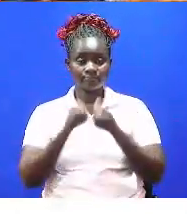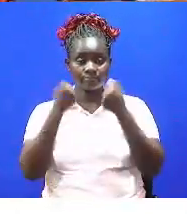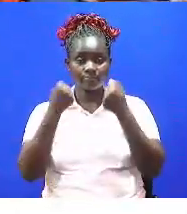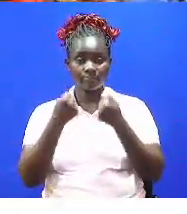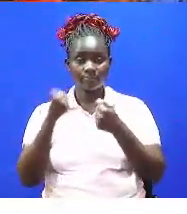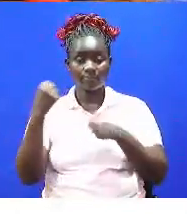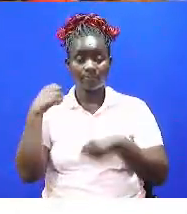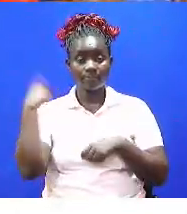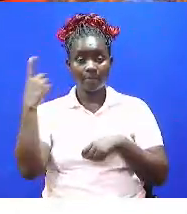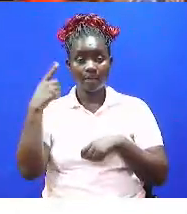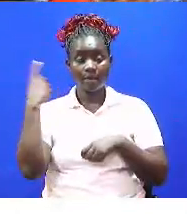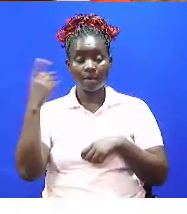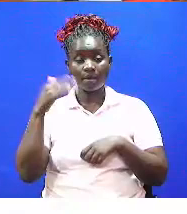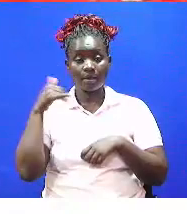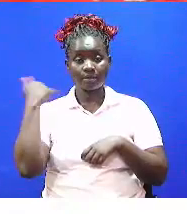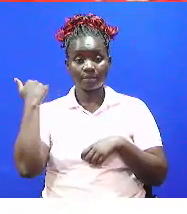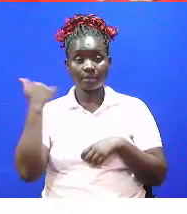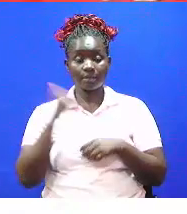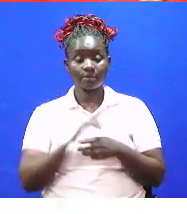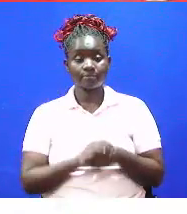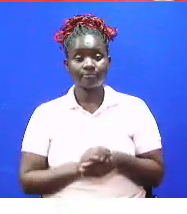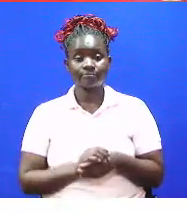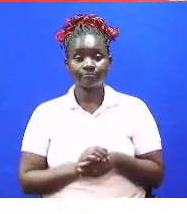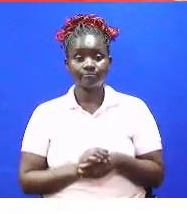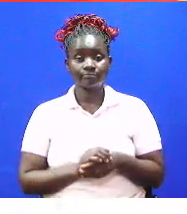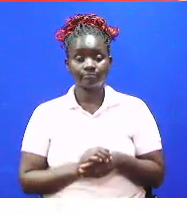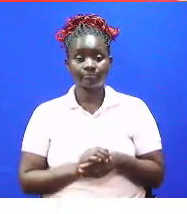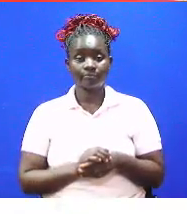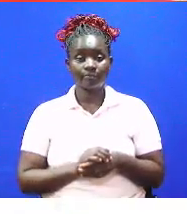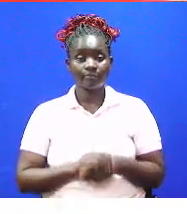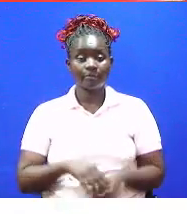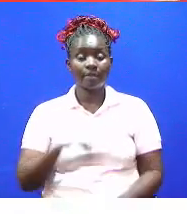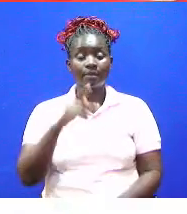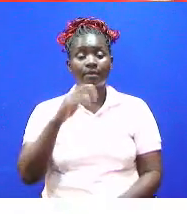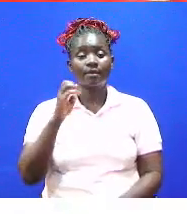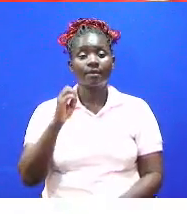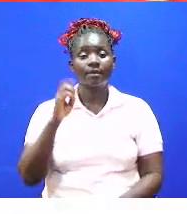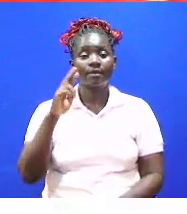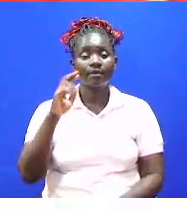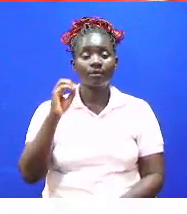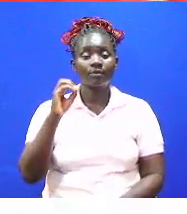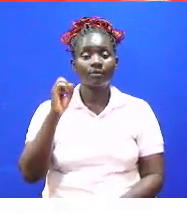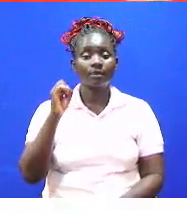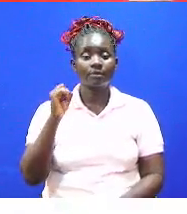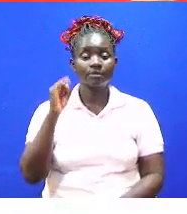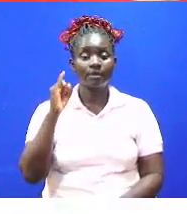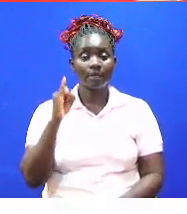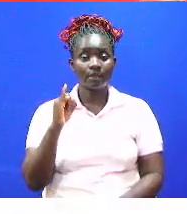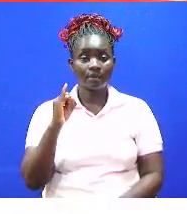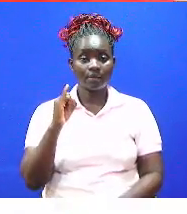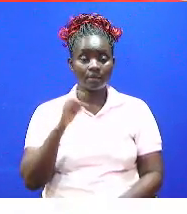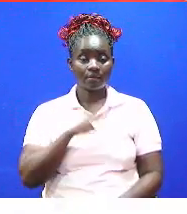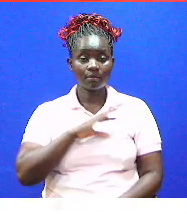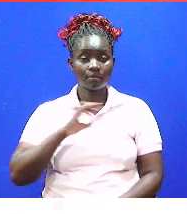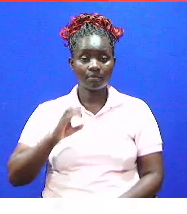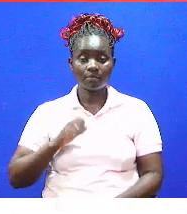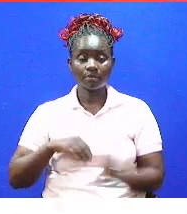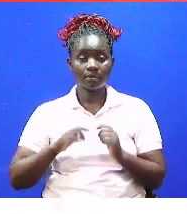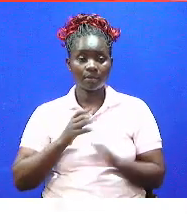buendege ili tuko ye igoro. Mche nkoko kerosio ndieki, advocate, echa mwenye ODM ya Kisii